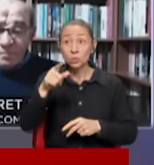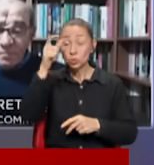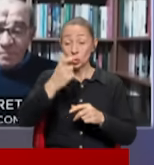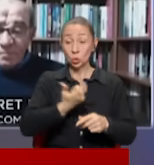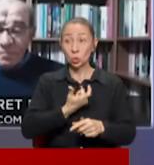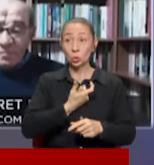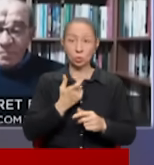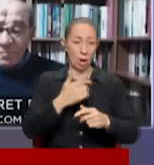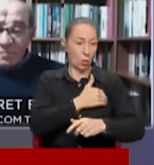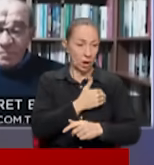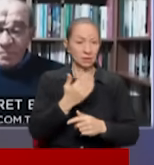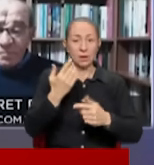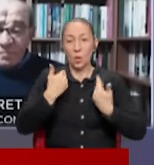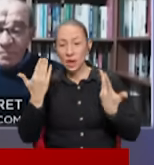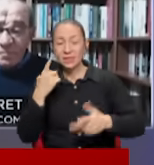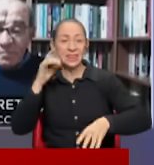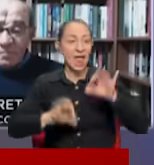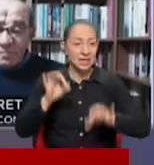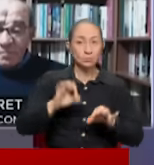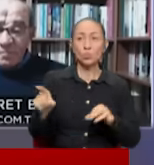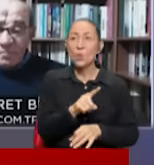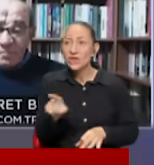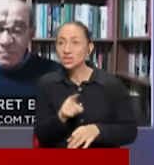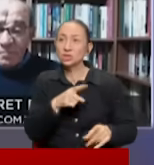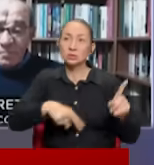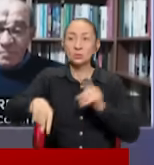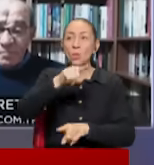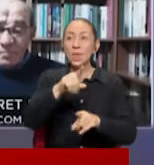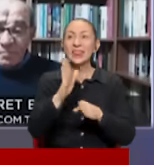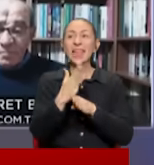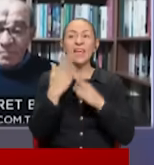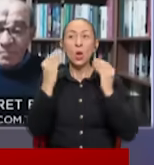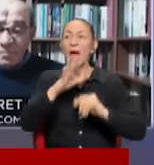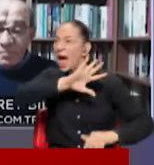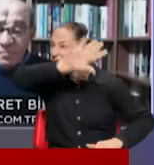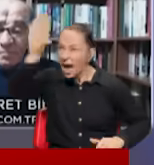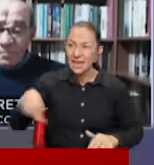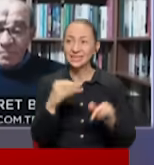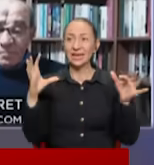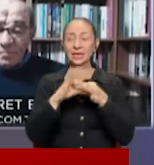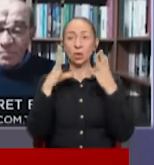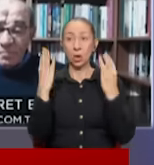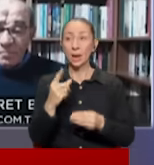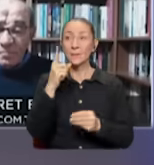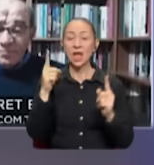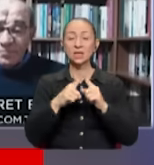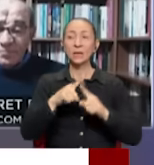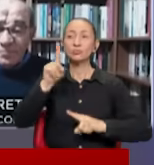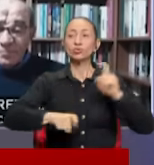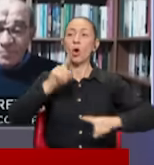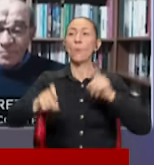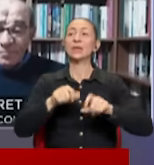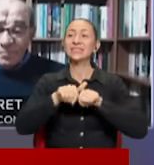ülkenin hukukçuları, bu ülkenin denetim sistemleri, müfettişleri, buna sebep olan herkesle ilgili olarak bir hesap